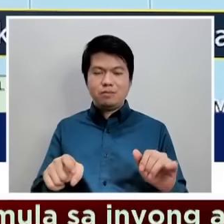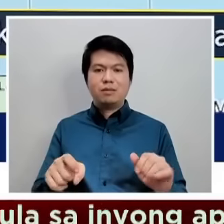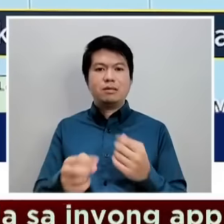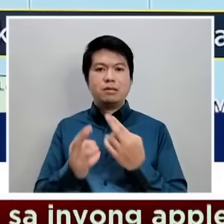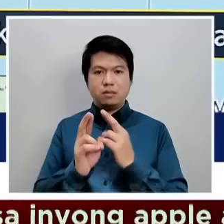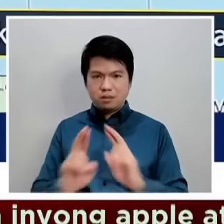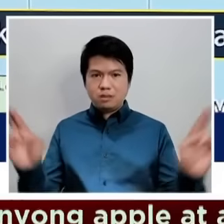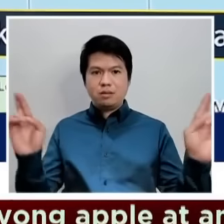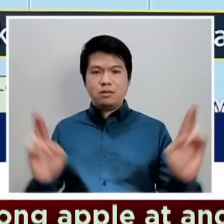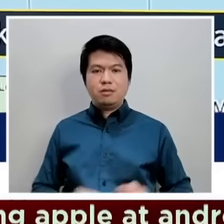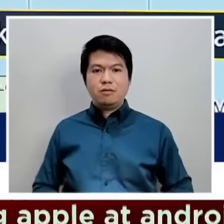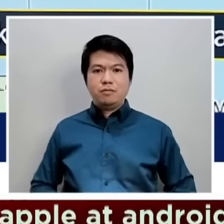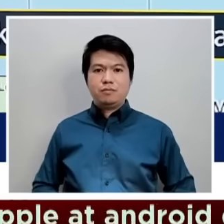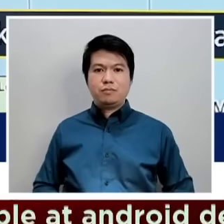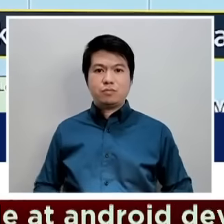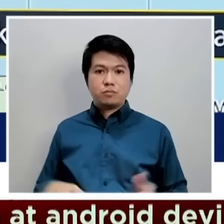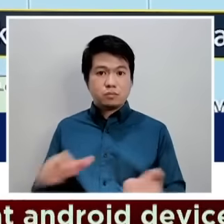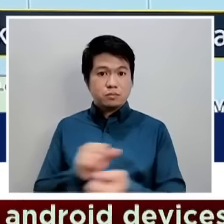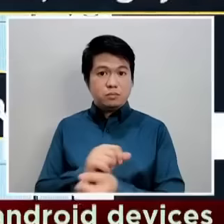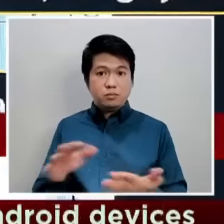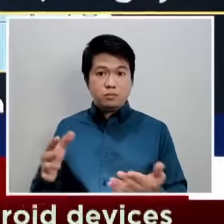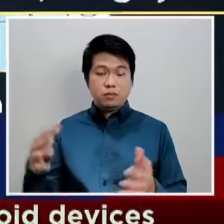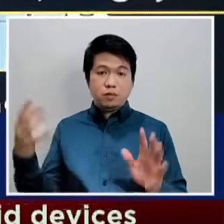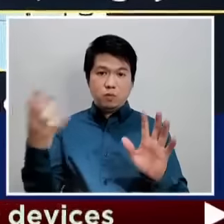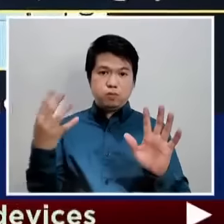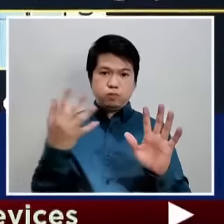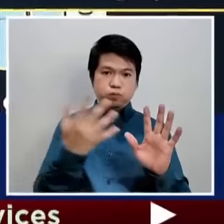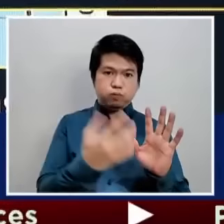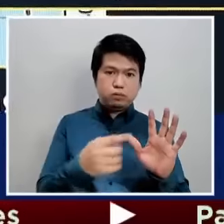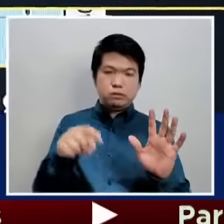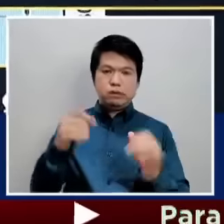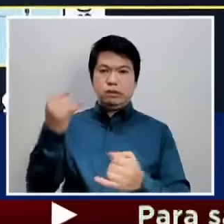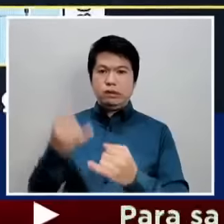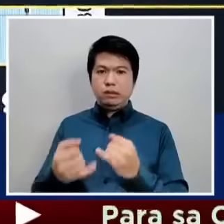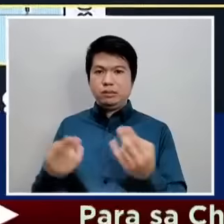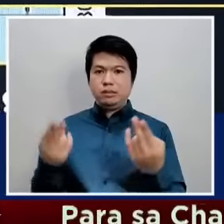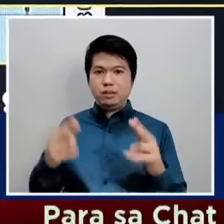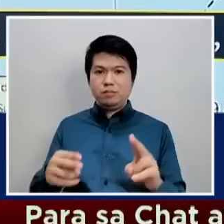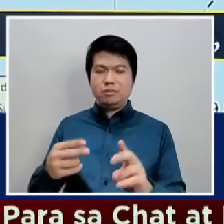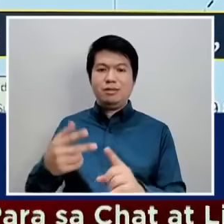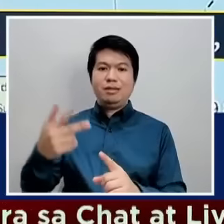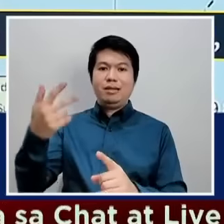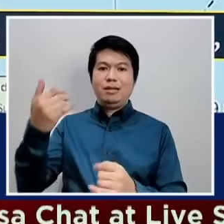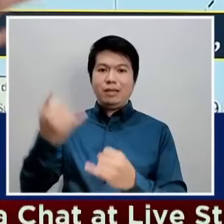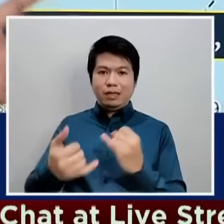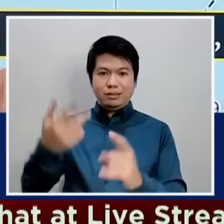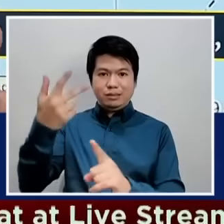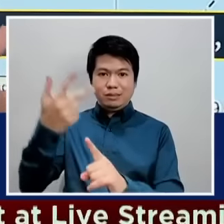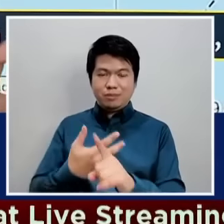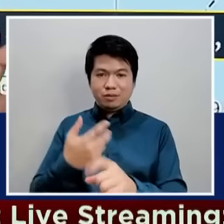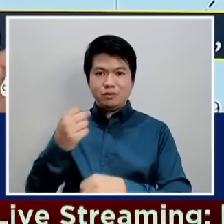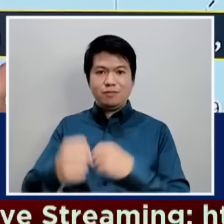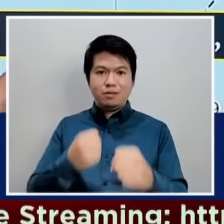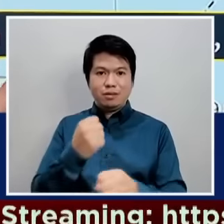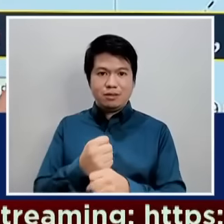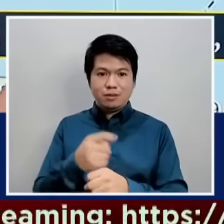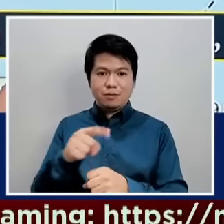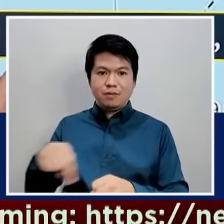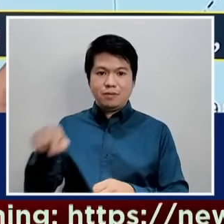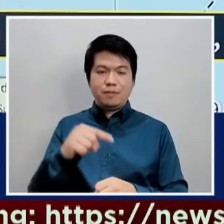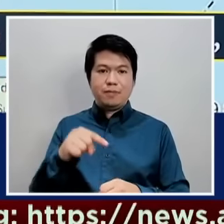sa ating bansa, usually nangyayari po yan during the last quarter of the year. Hindi po actually kumonte, no? Actually, kung kukumpara natin sa